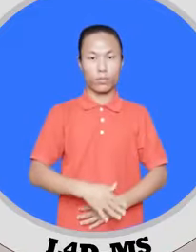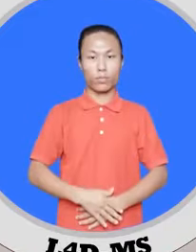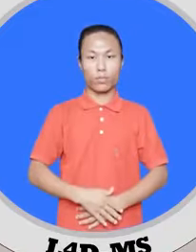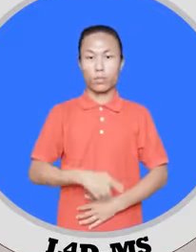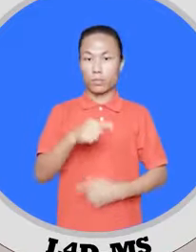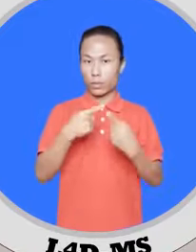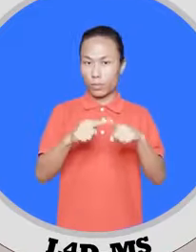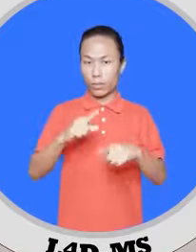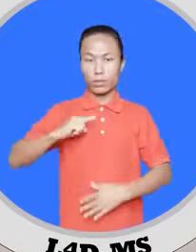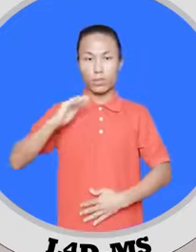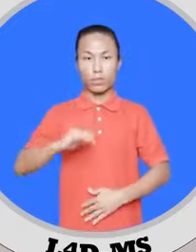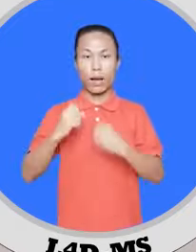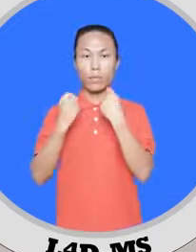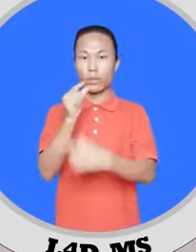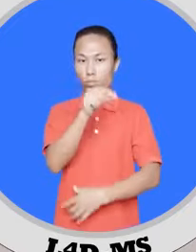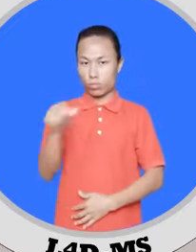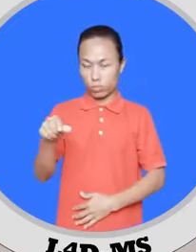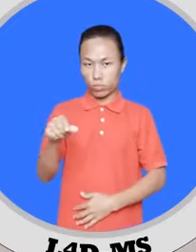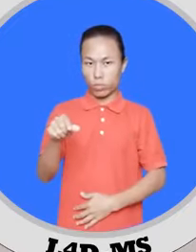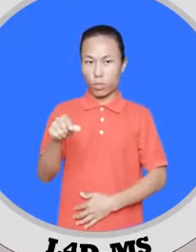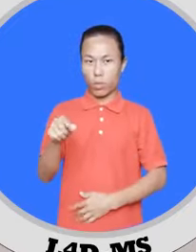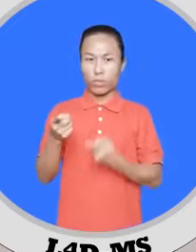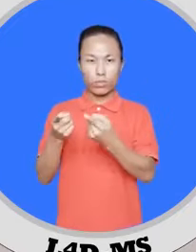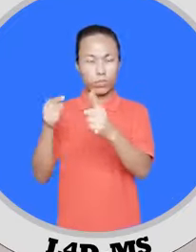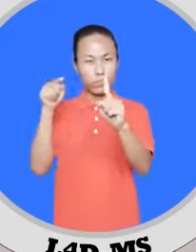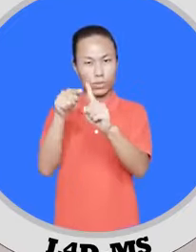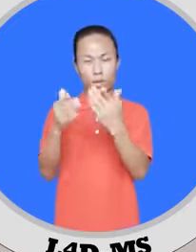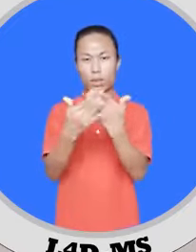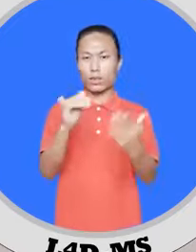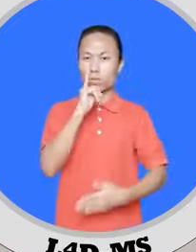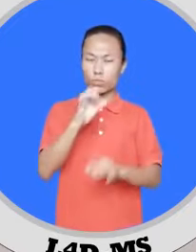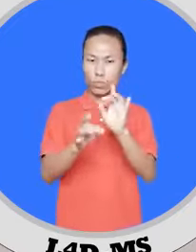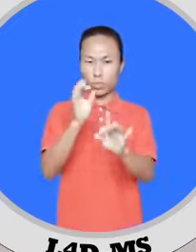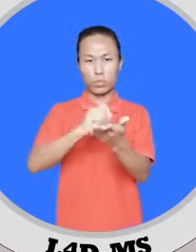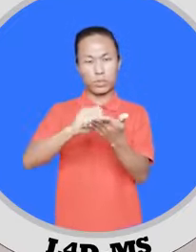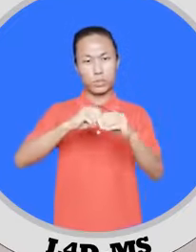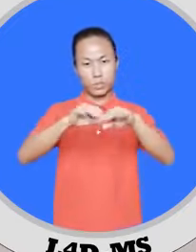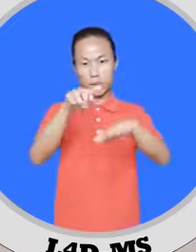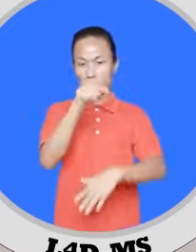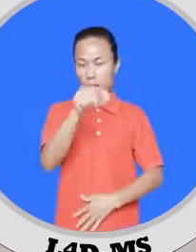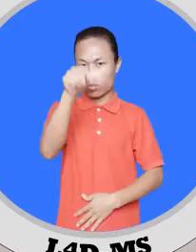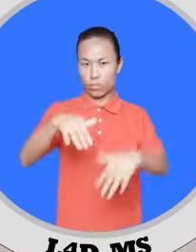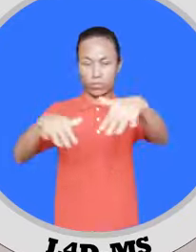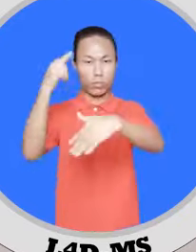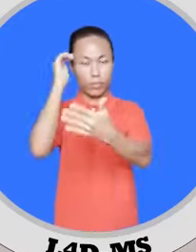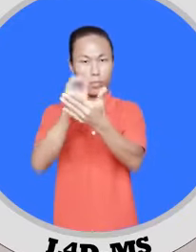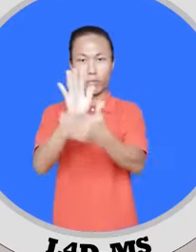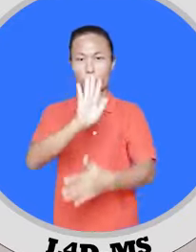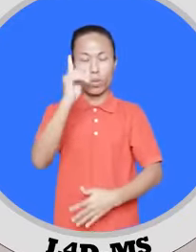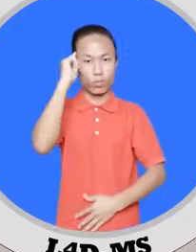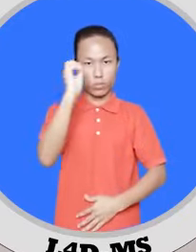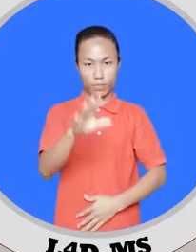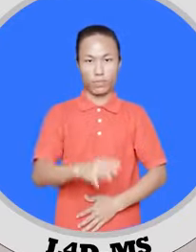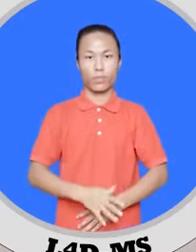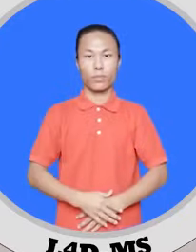ကလာရှော့မြို့မှာလူထုတွဲဆောင်ပွဲပြုလုပ်ပြီးတော့ပြည်သူတွေကိုအခုလိုအသိပေးပြောကြားခဲ့တာပါ။ဒါ့အပြင်အ